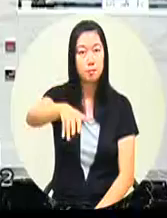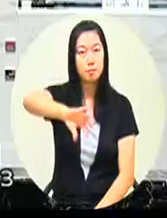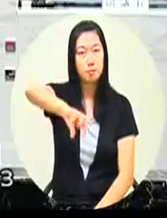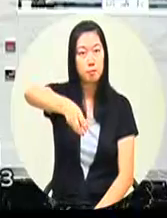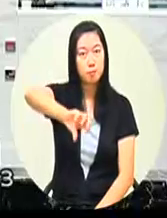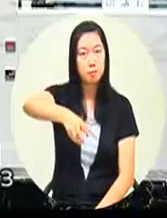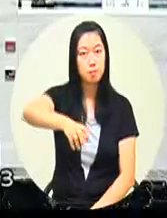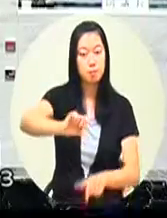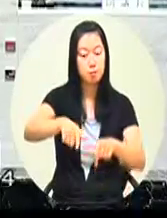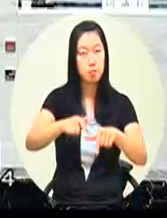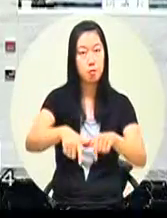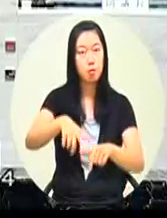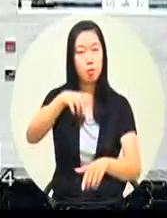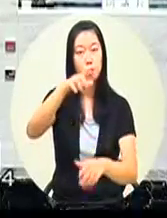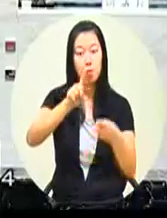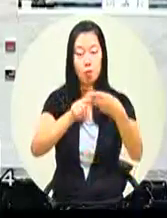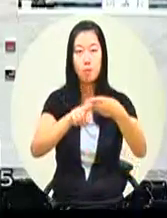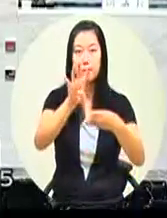理，